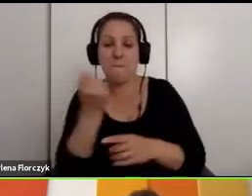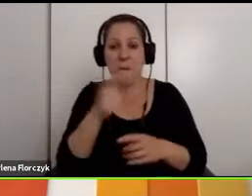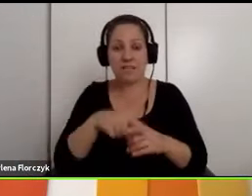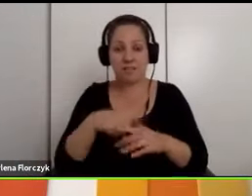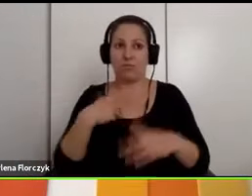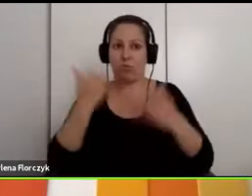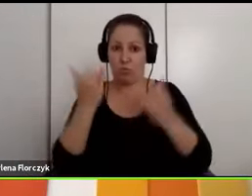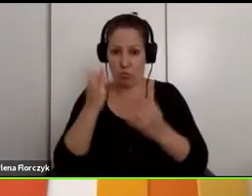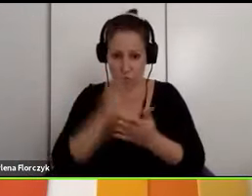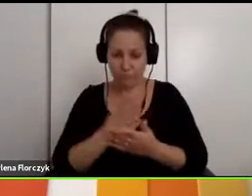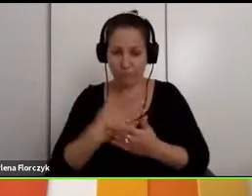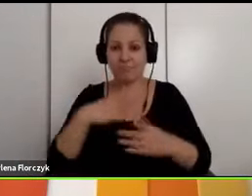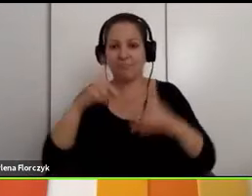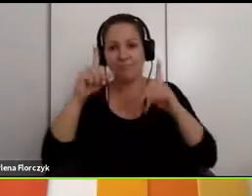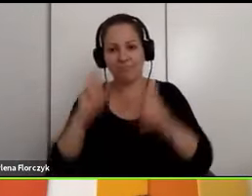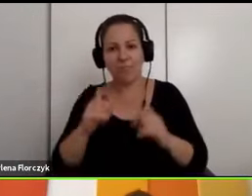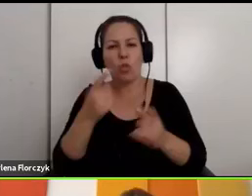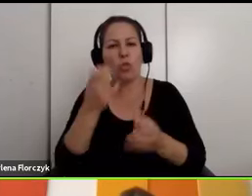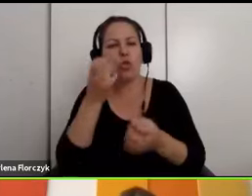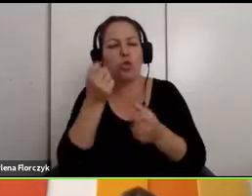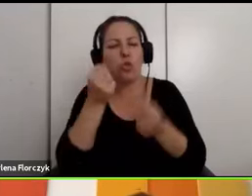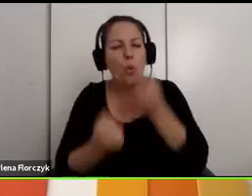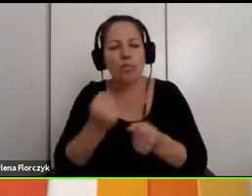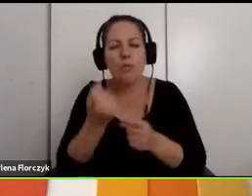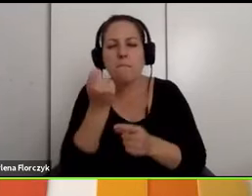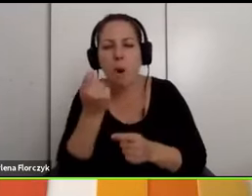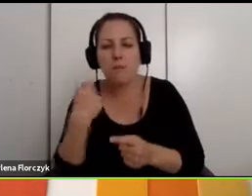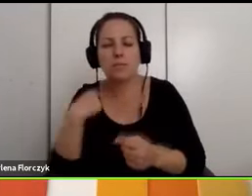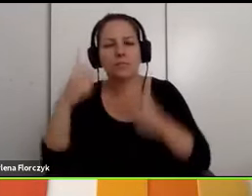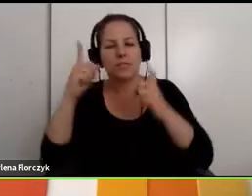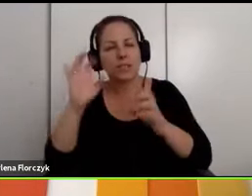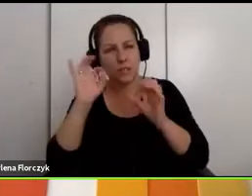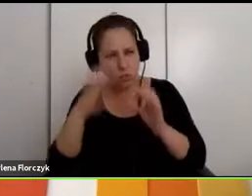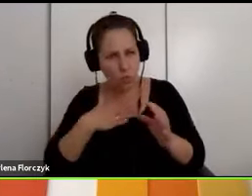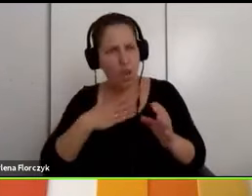podjąłem, to jest ten taki trudny moment, kiedy się zaczyna myśleć, okej,